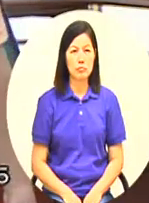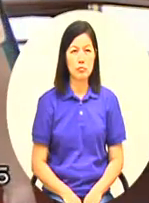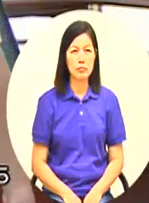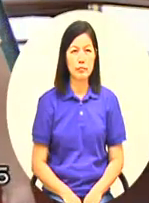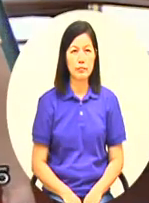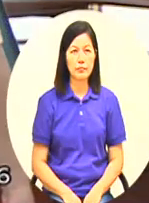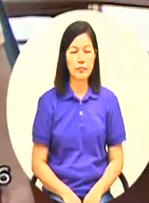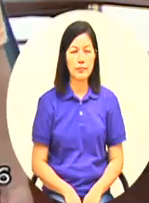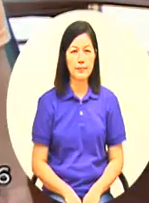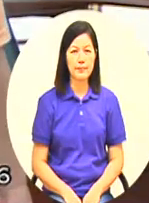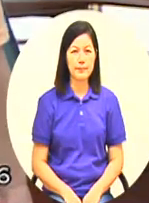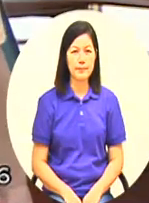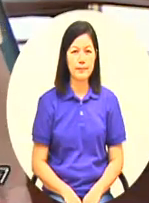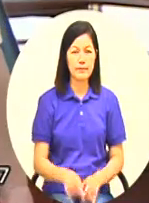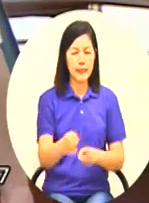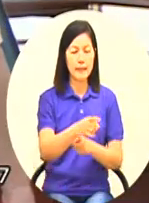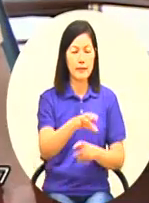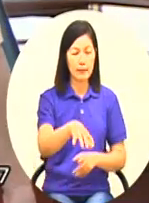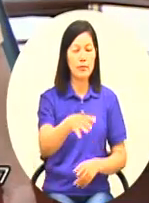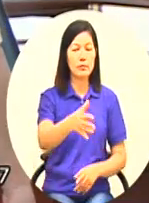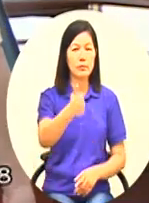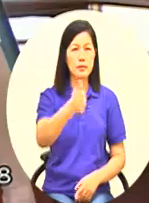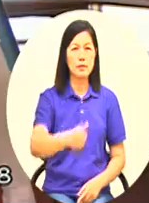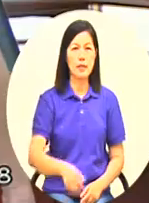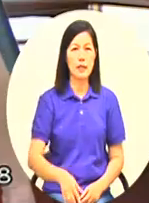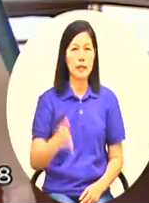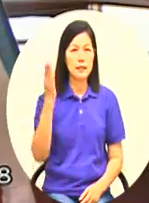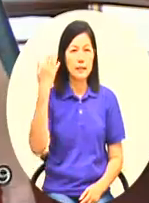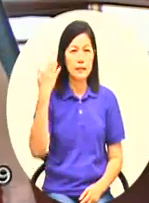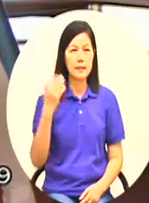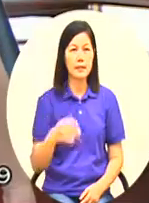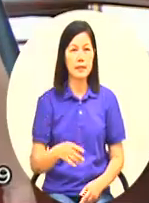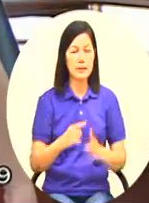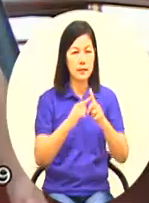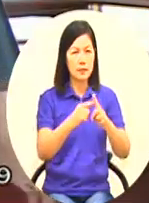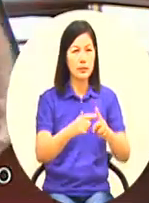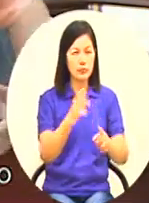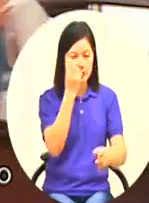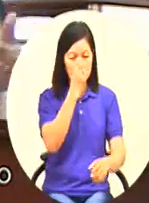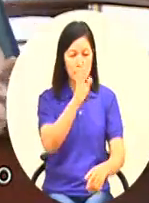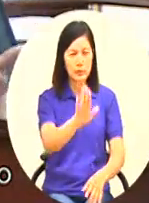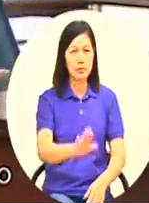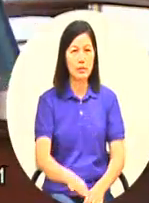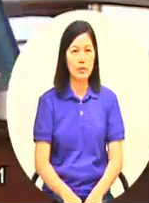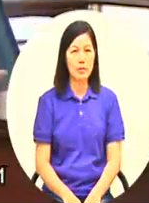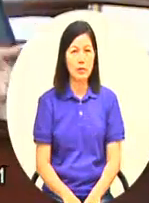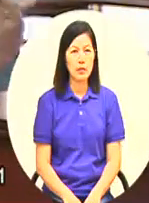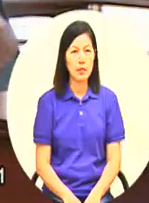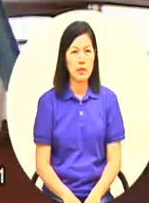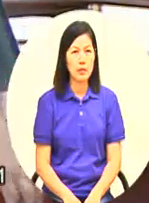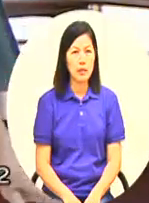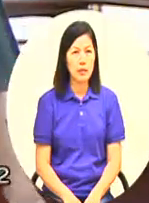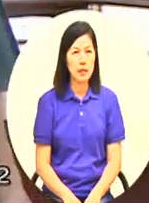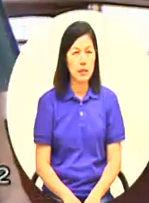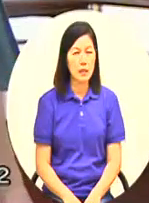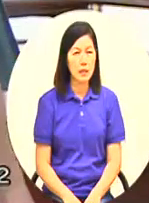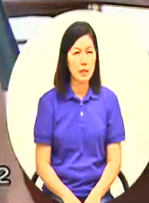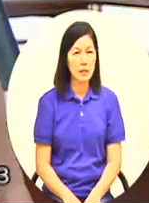不对？哈，那个消防局局长呢，对不对？哈，东西底下，我怎么面门工你是亏我阿伯？真的，你